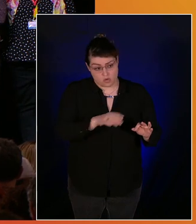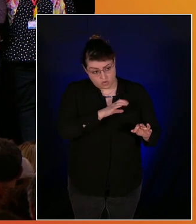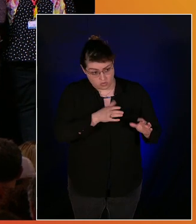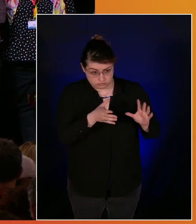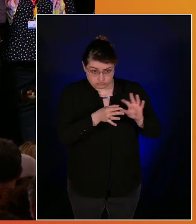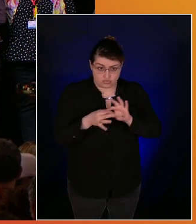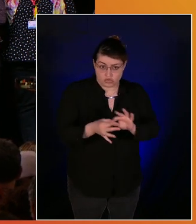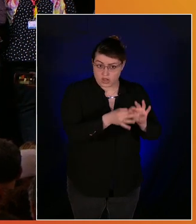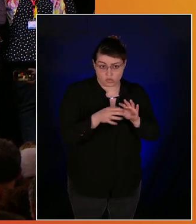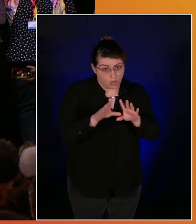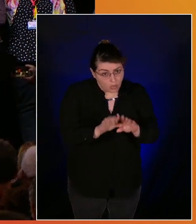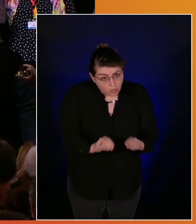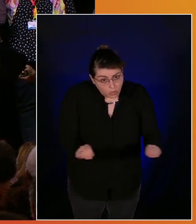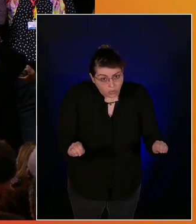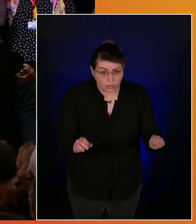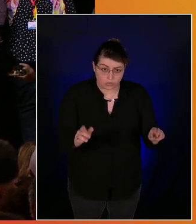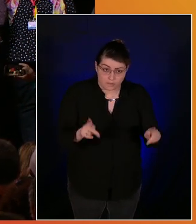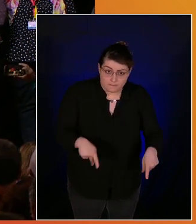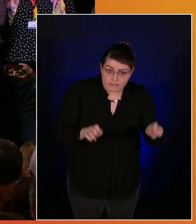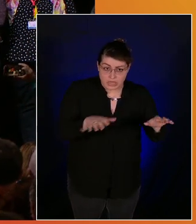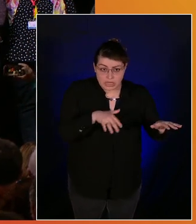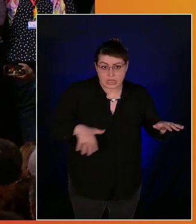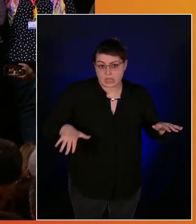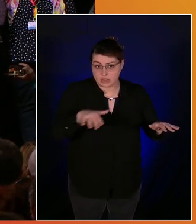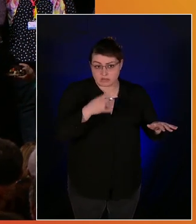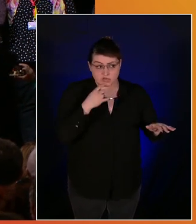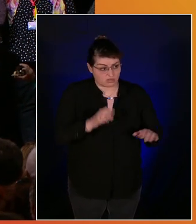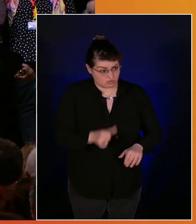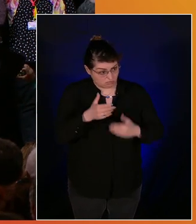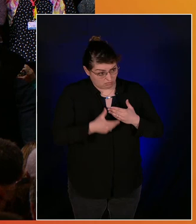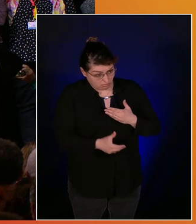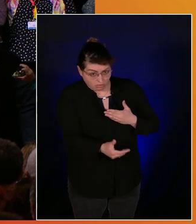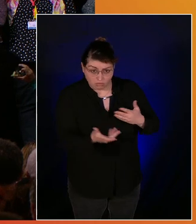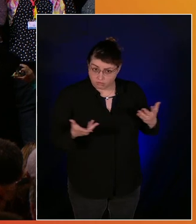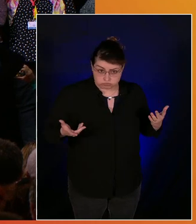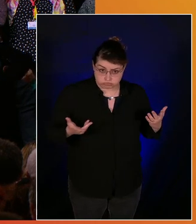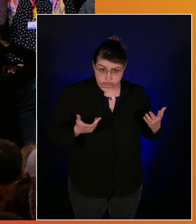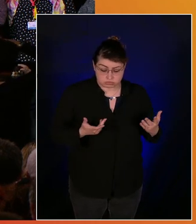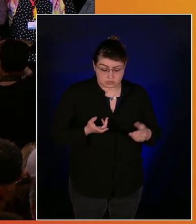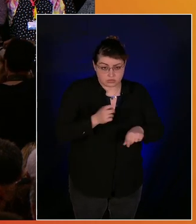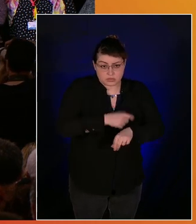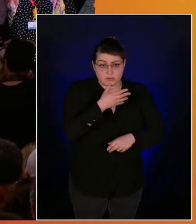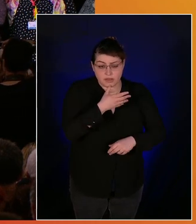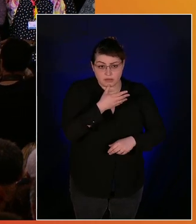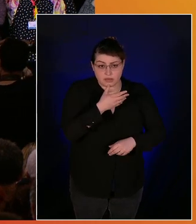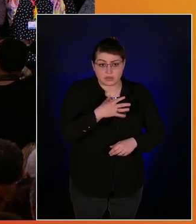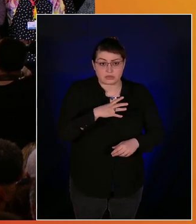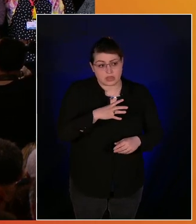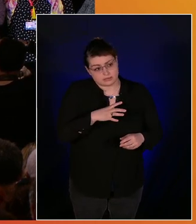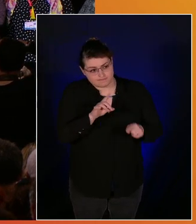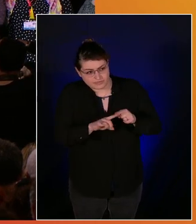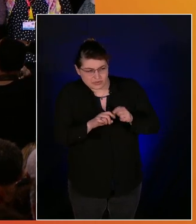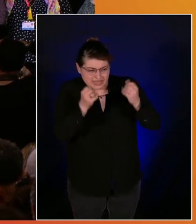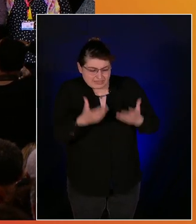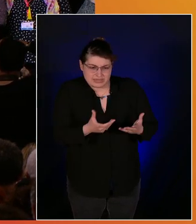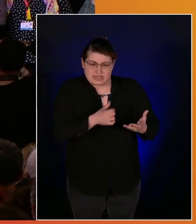relations apaisées, pacifiées, ça ne va pas se faire du jour au lendemain. Il y a des plaies qui sont importantes. Mais